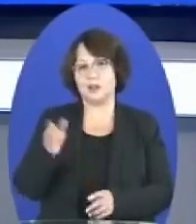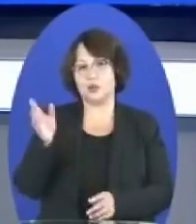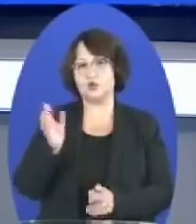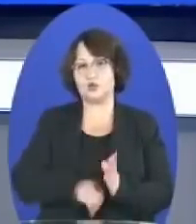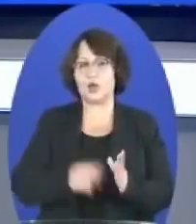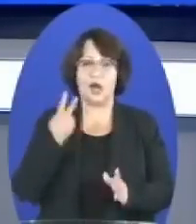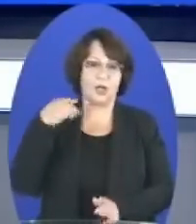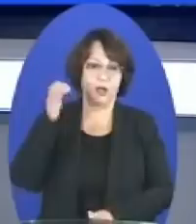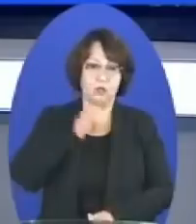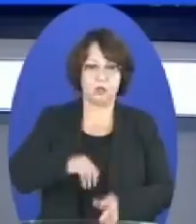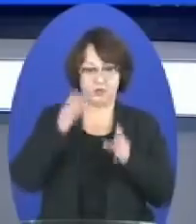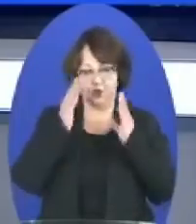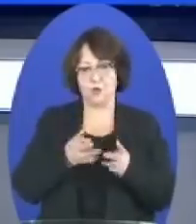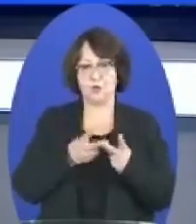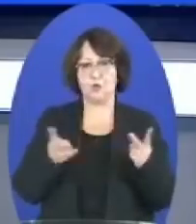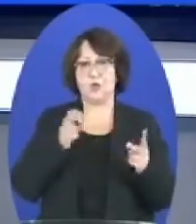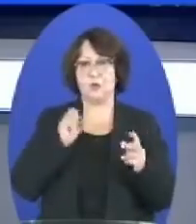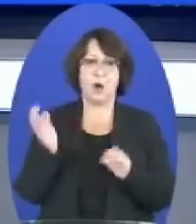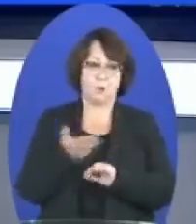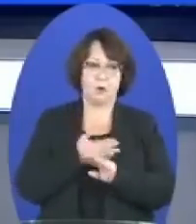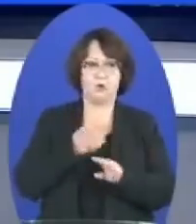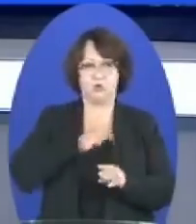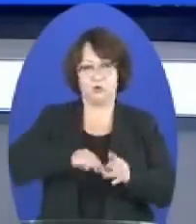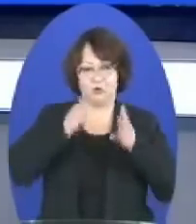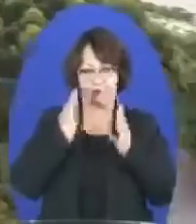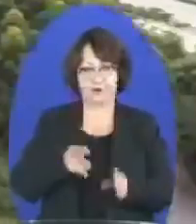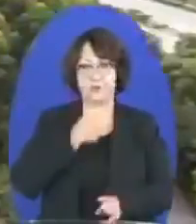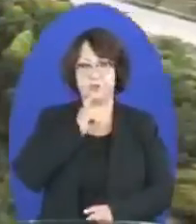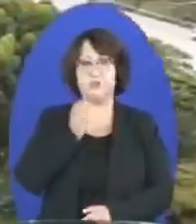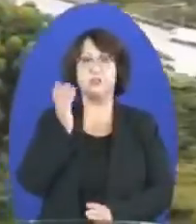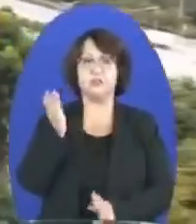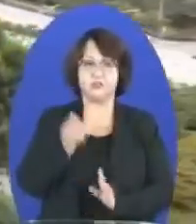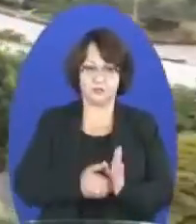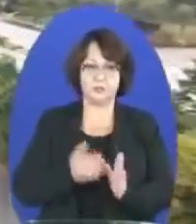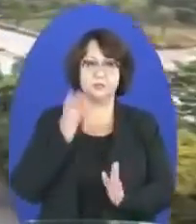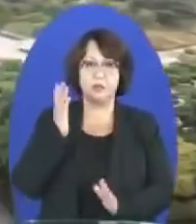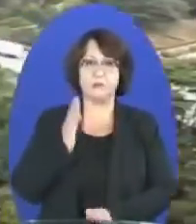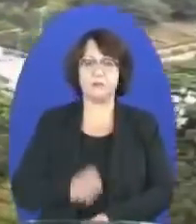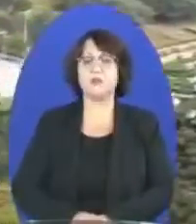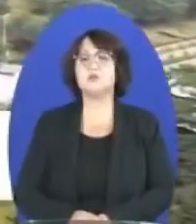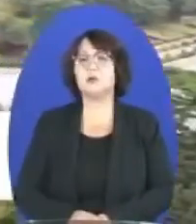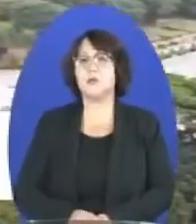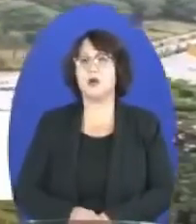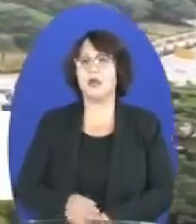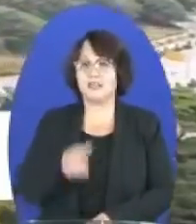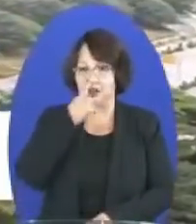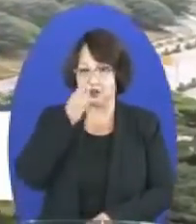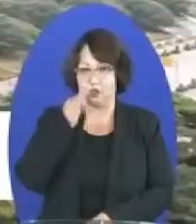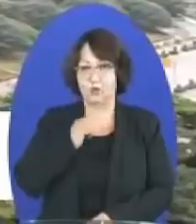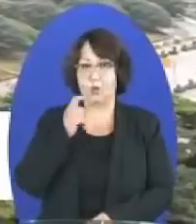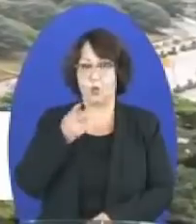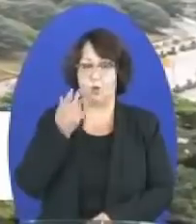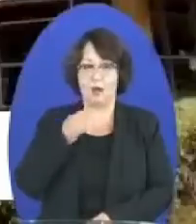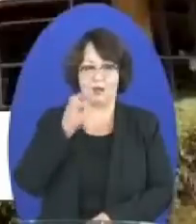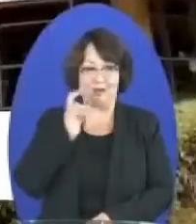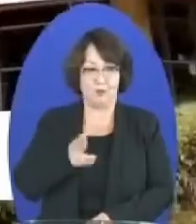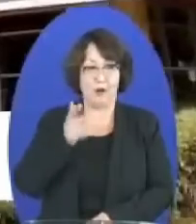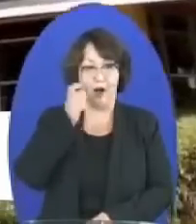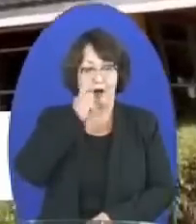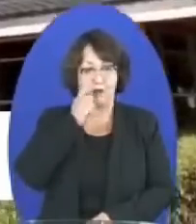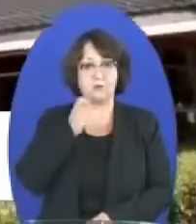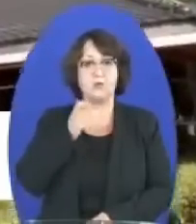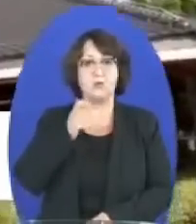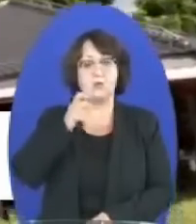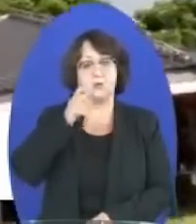Британий энэ шийдвэрээ үндэсний аюулгүй байдлын үүднээс гаргасан гэж тайлбарлаж байна. Харин Huawei компанийн гар утсыг хэрэглэх эрх